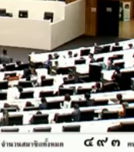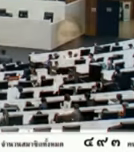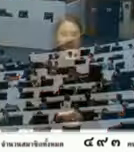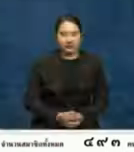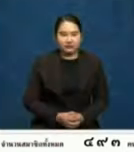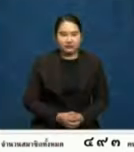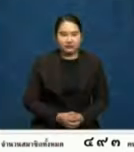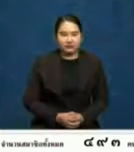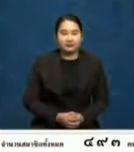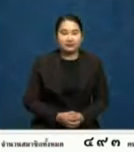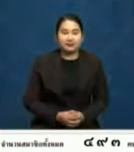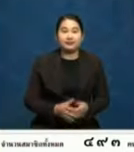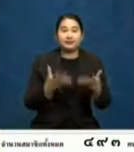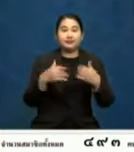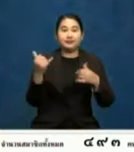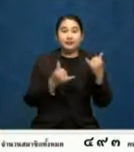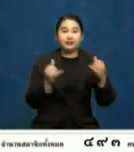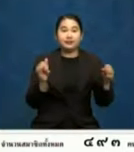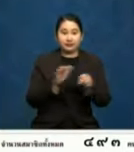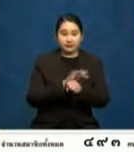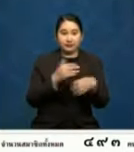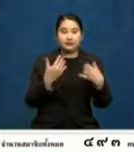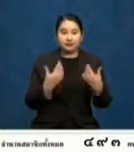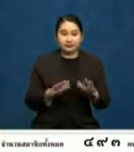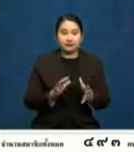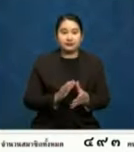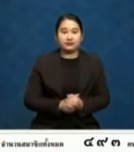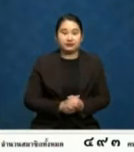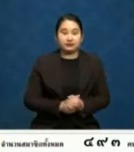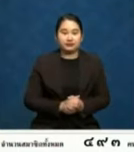ตนครบถนแล้วนะ